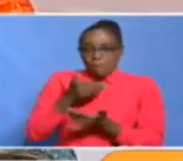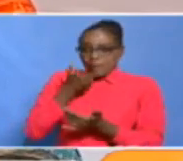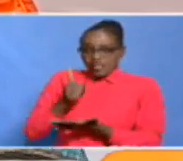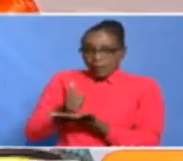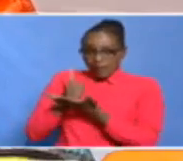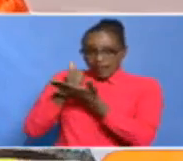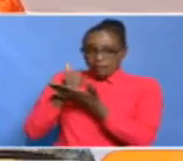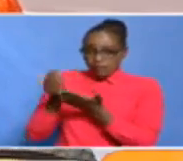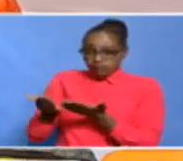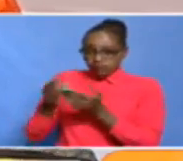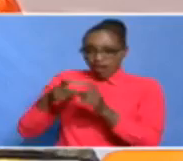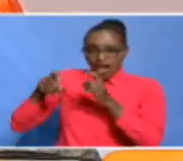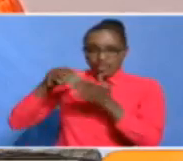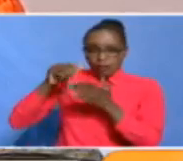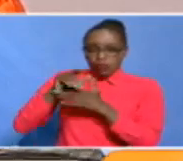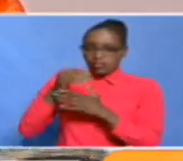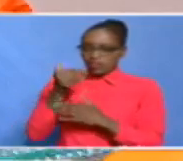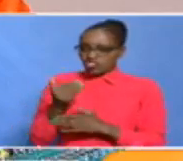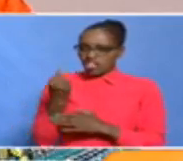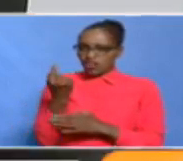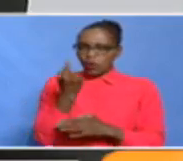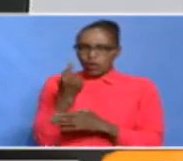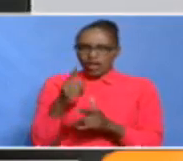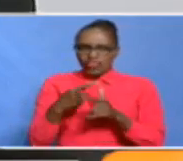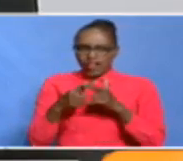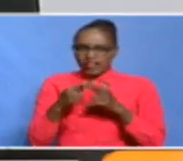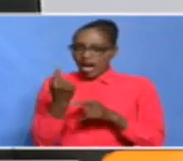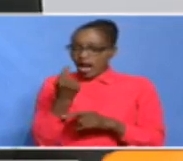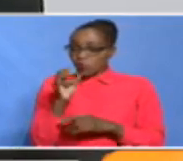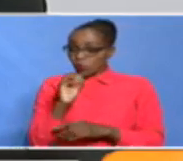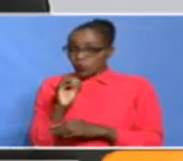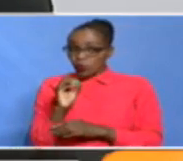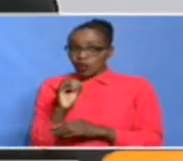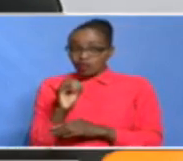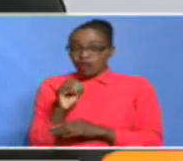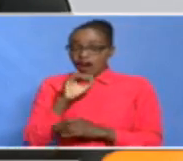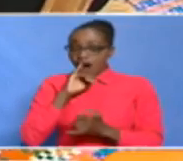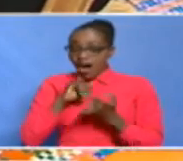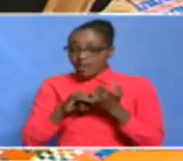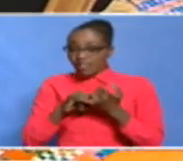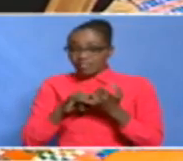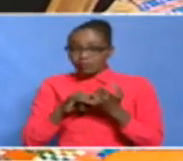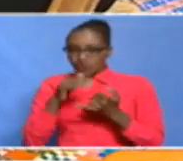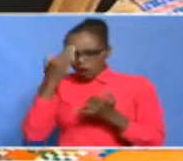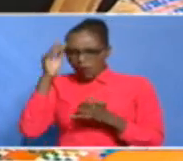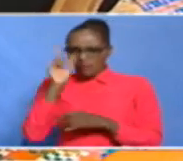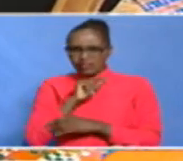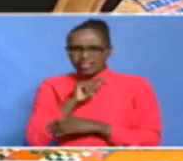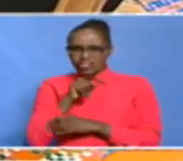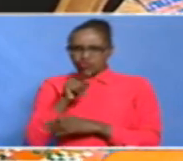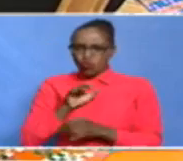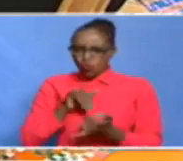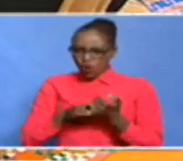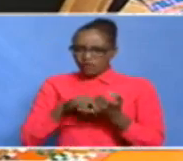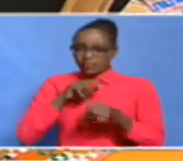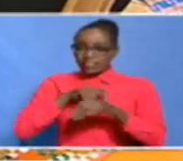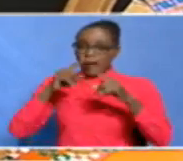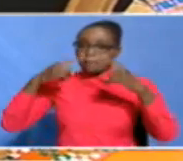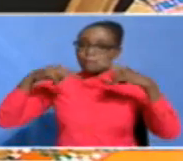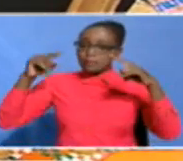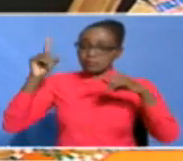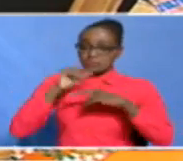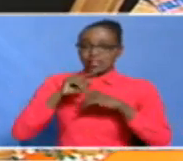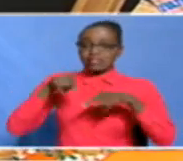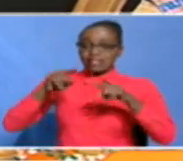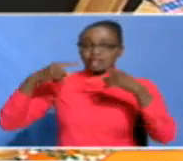na sieti yamwangalia mtoto wake peke yake. Wote wawili, mke na mume wake. Si anajua wewe ni mke huyu. Kwa hivyo akifaulu, ninyi